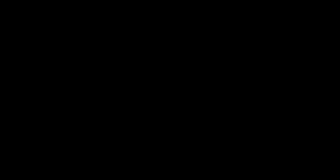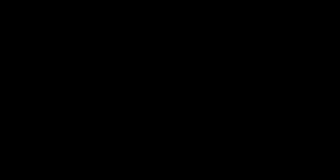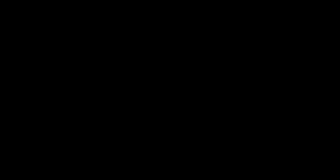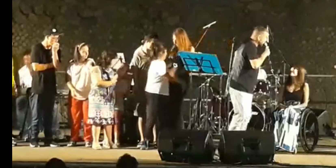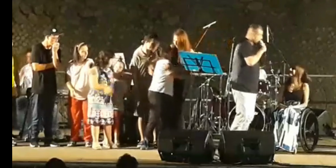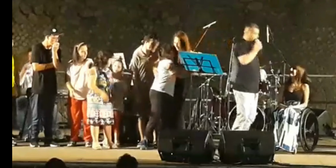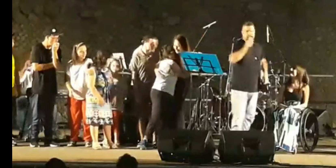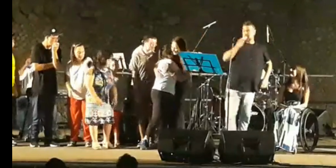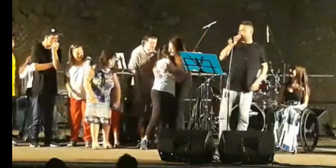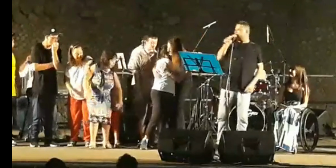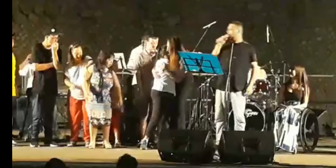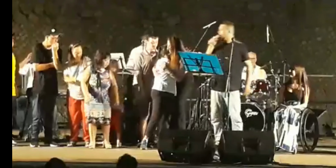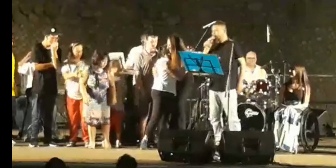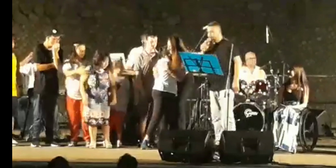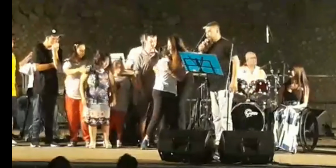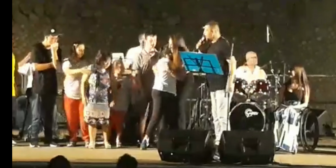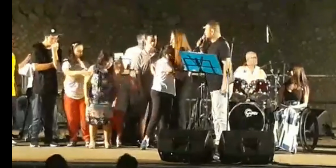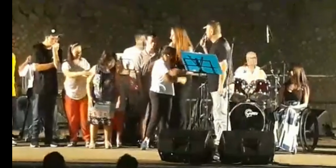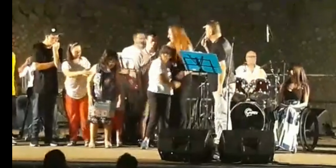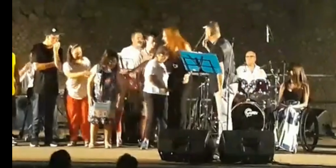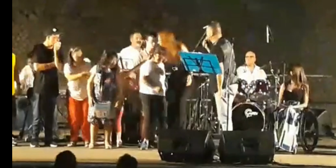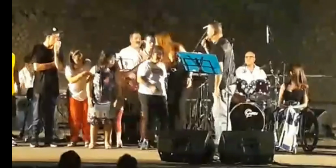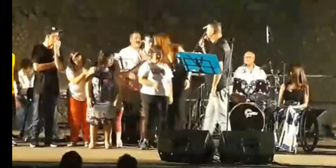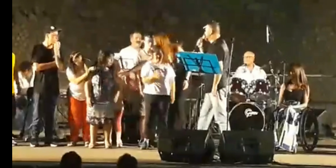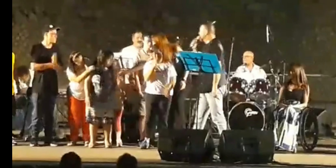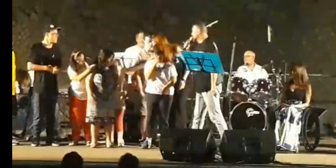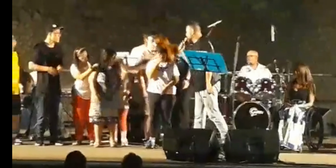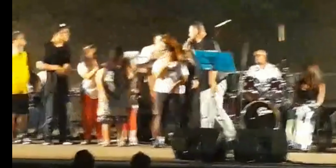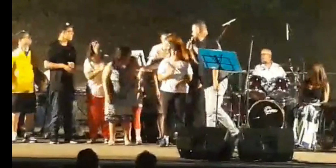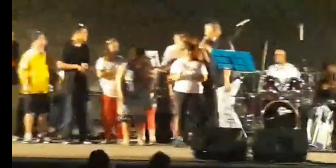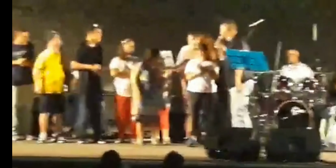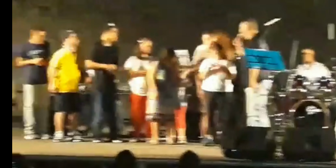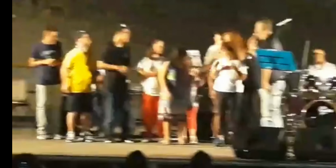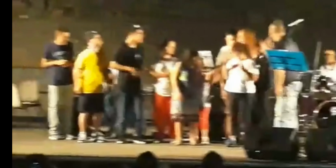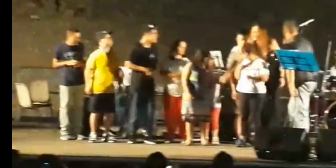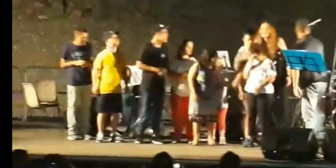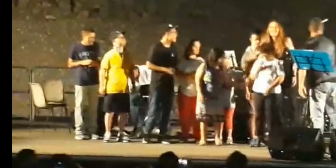Ci siamo? Tutti insieme, la cantiamo tutti insieme. Via!